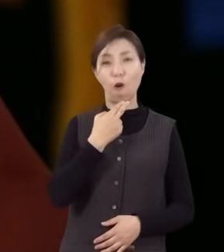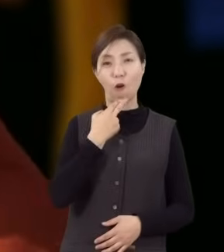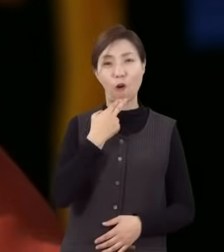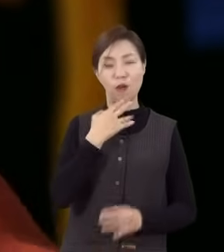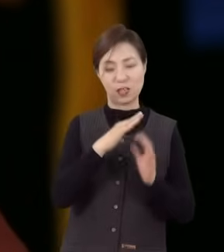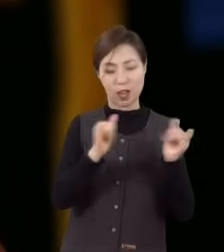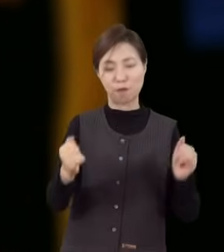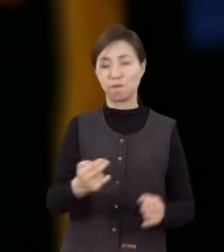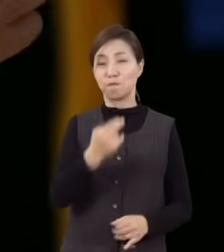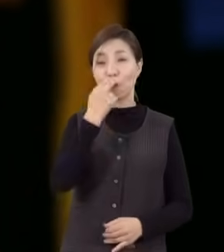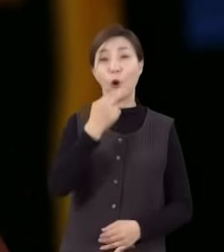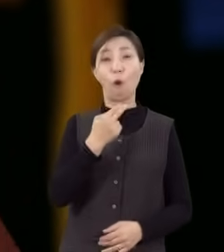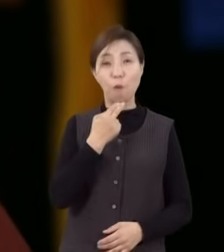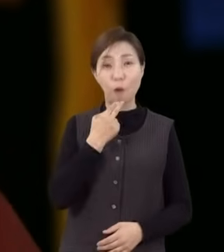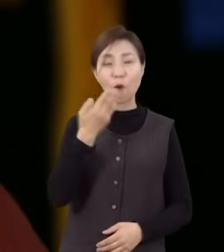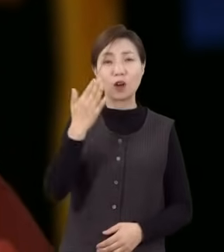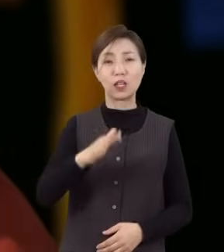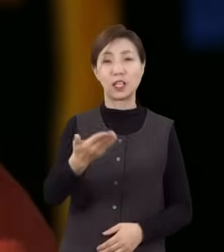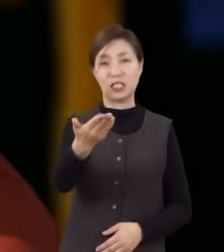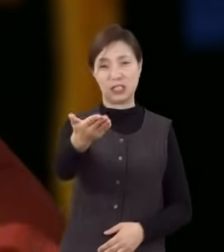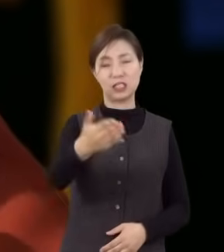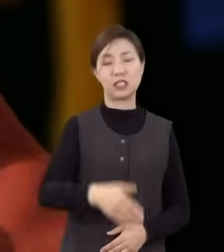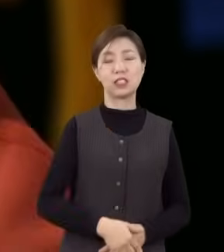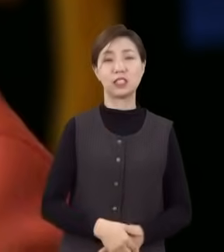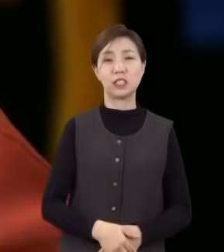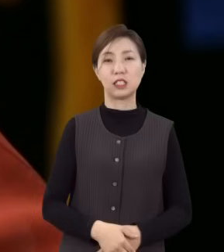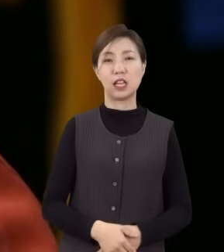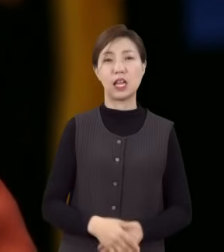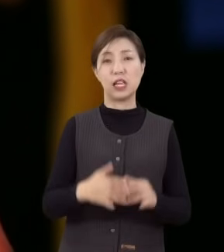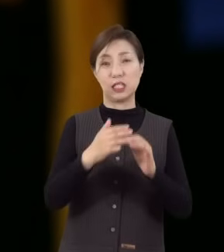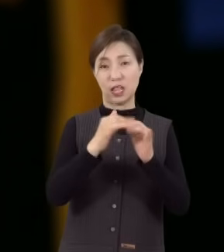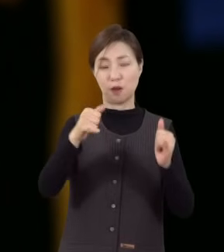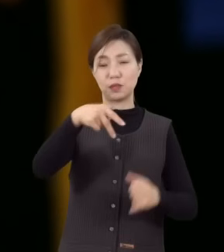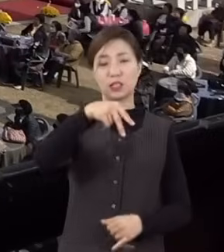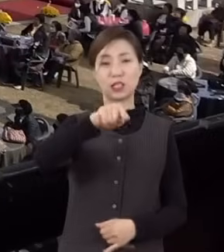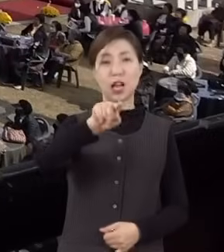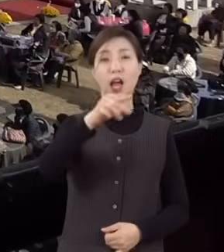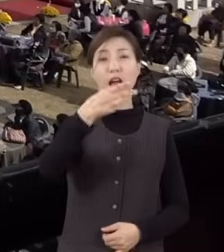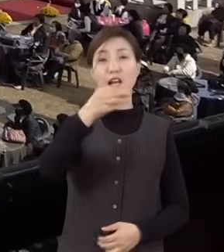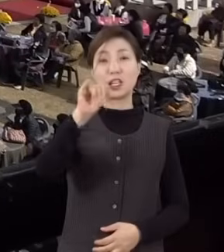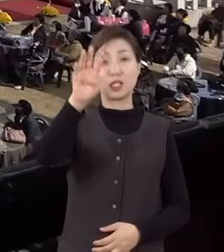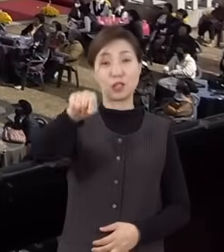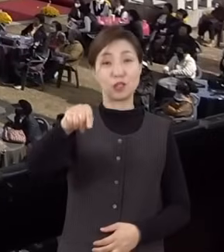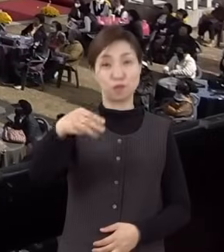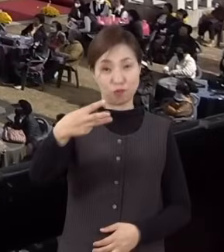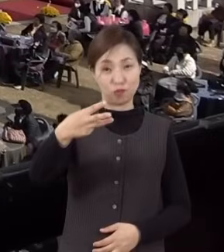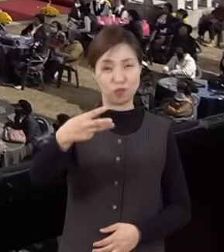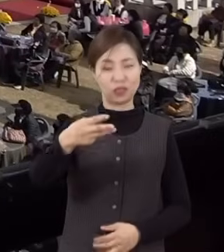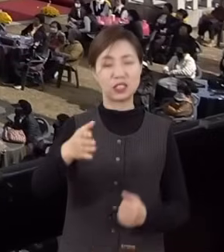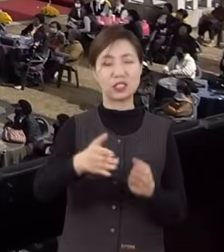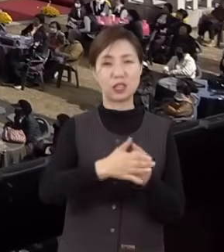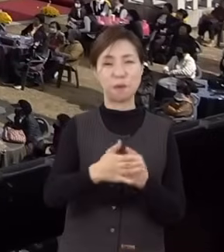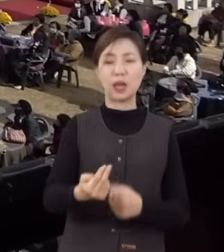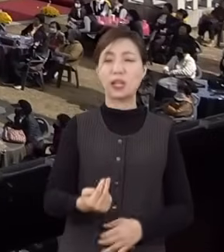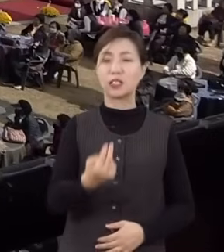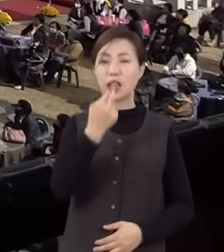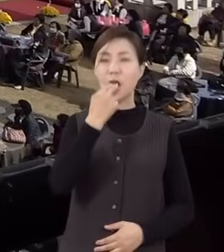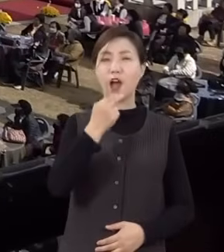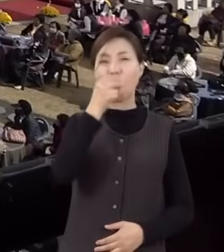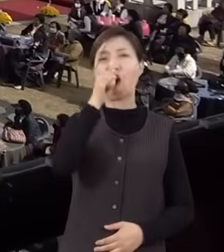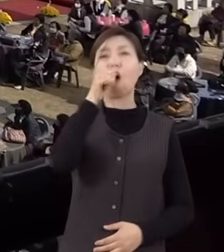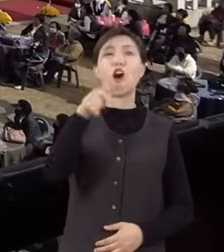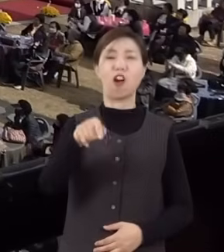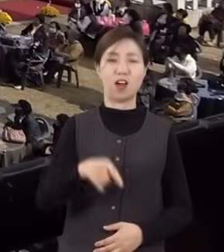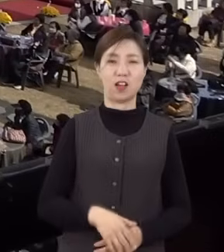남아있다? 습기가 남아있다. 따라해보세요. 습기. 쉽게 설명하면 냄새예요. 냄새.